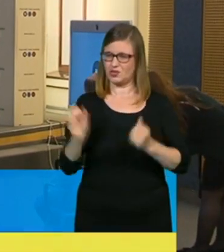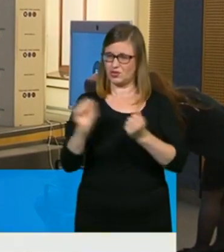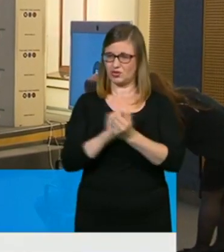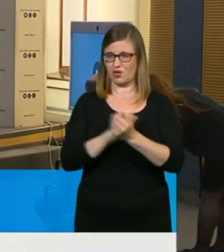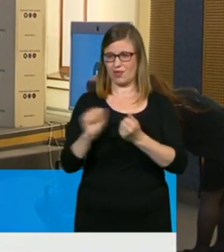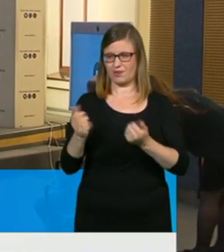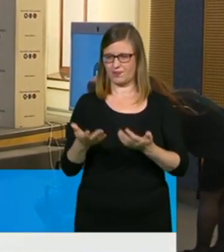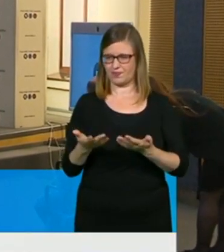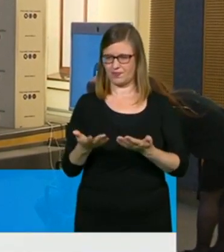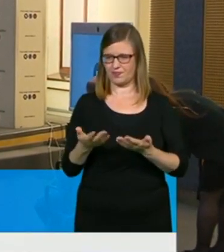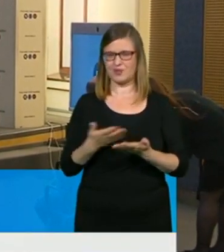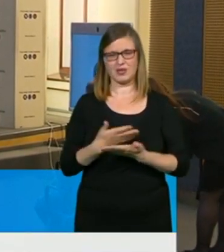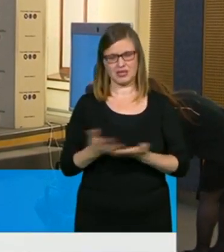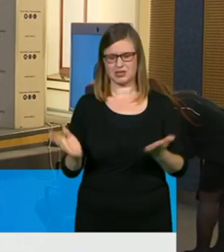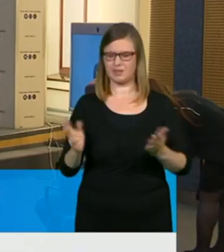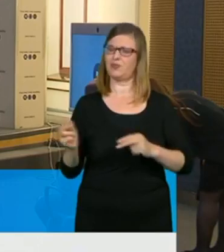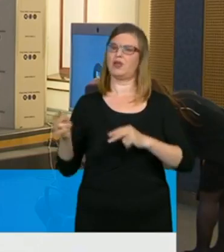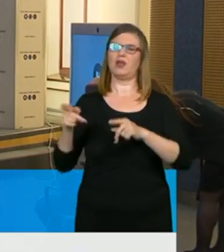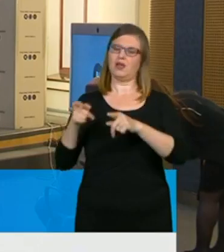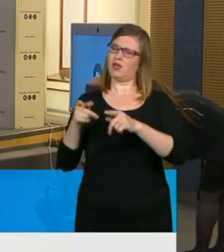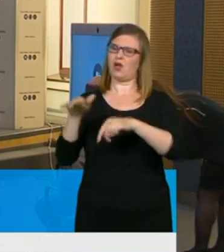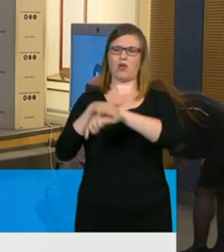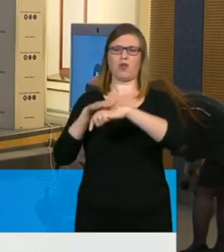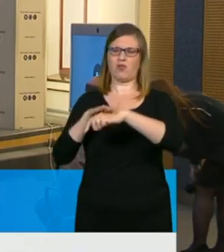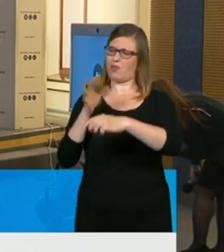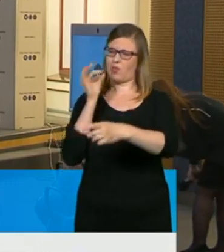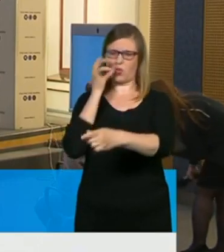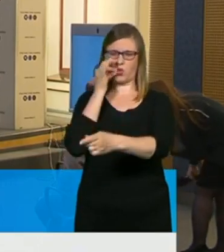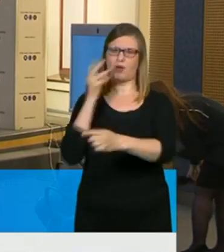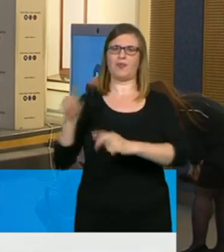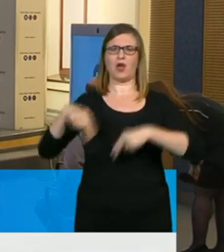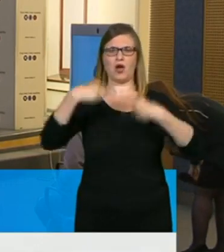Poprosím tedy Barboru Janákovou o dotaz.